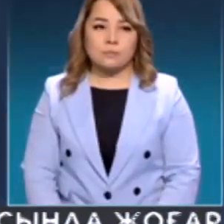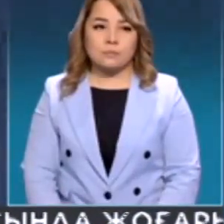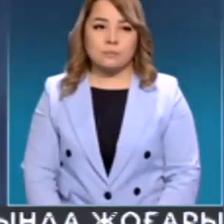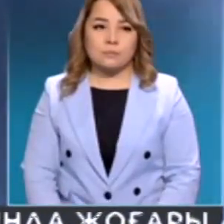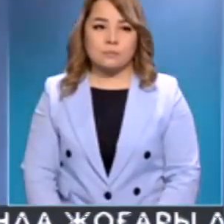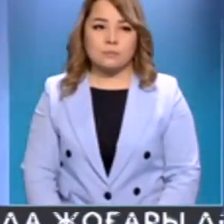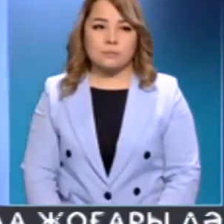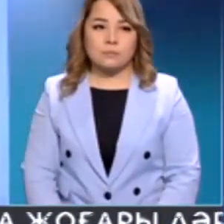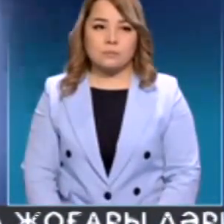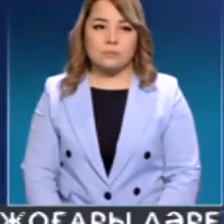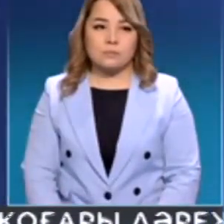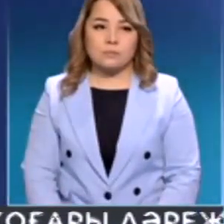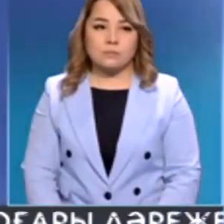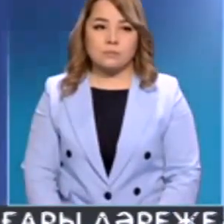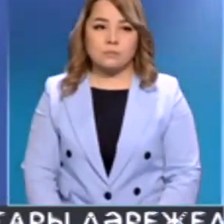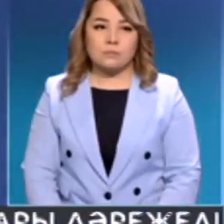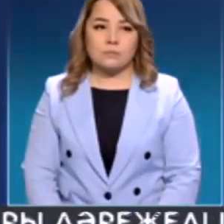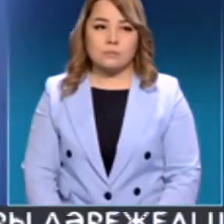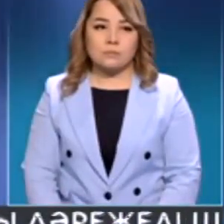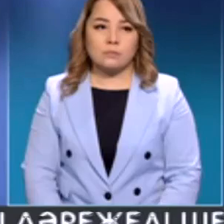автоматқа.